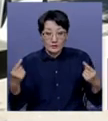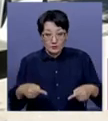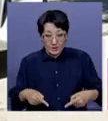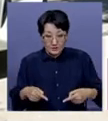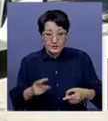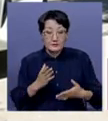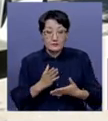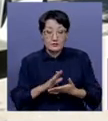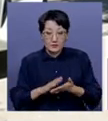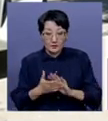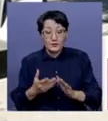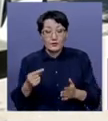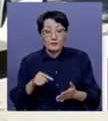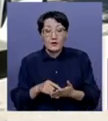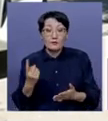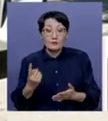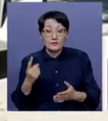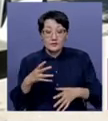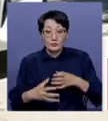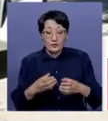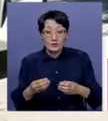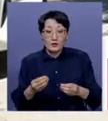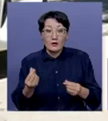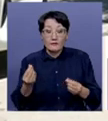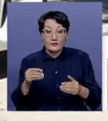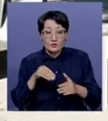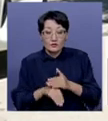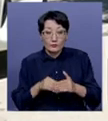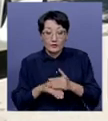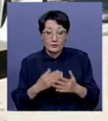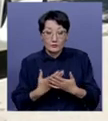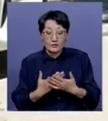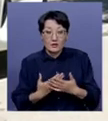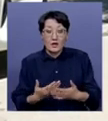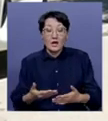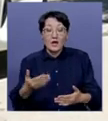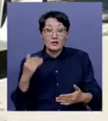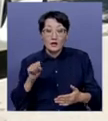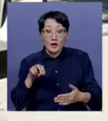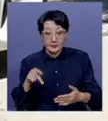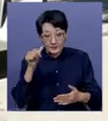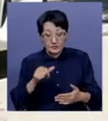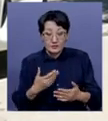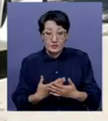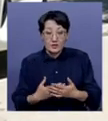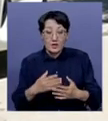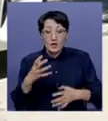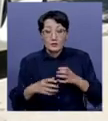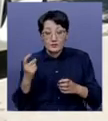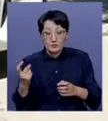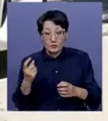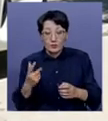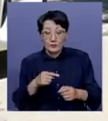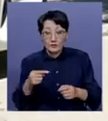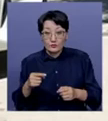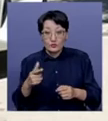жатқан жағдайы бар. Ең бірінші болып қазір халықаралық валюталық қоры болжам жасады. Алдында сәуірдегі болжамды әлем экономикасы -3%-ға